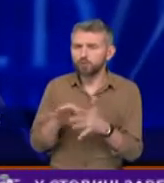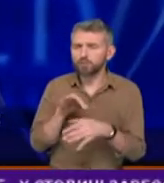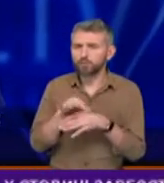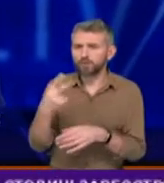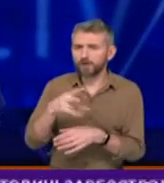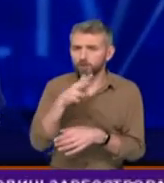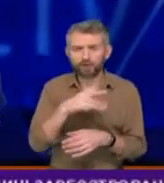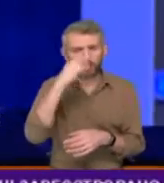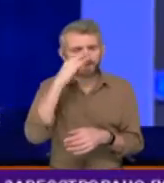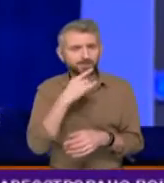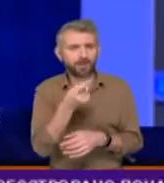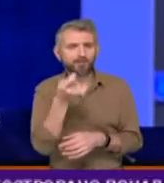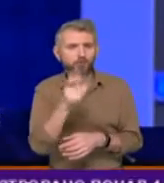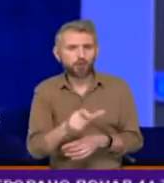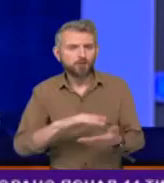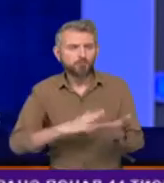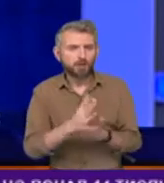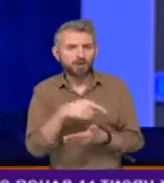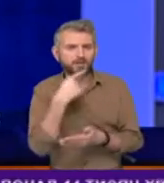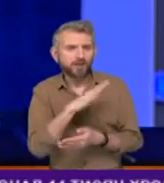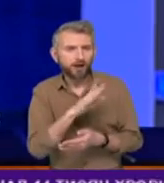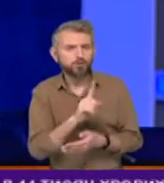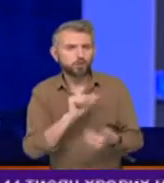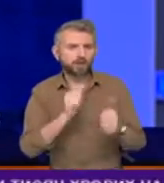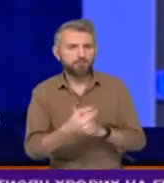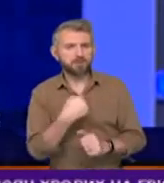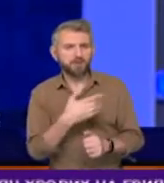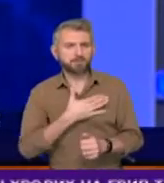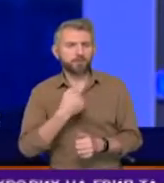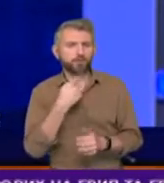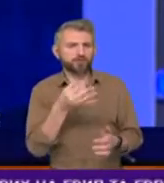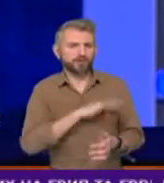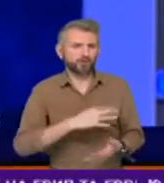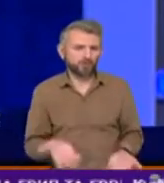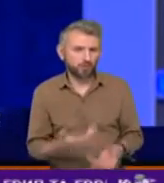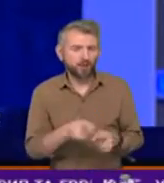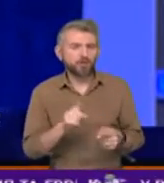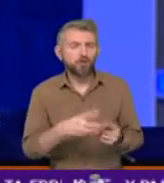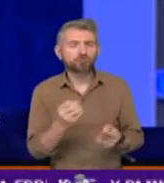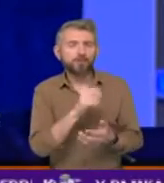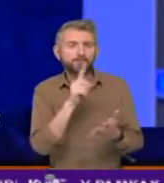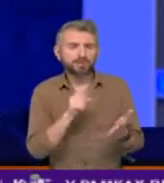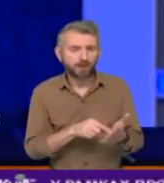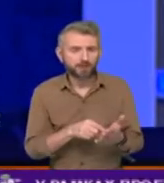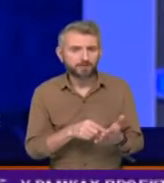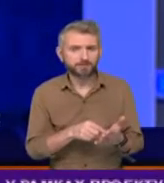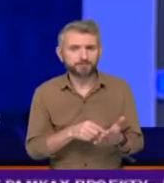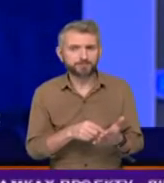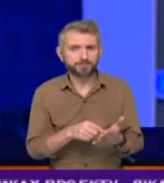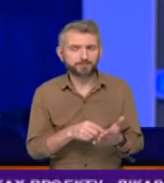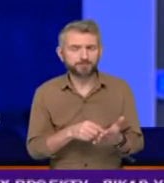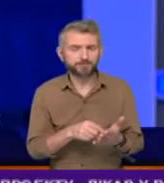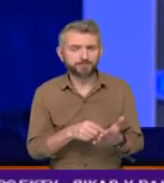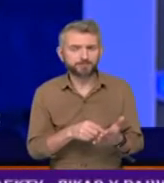Казахстані ні один політик не каже, що там замість мене вкинуться, мій голос використають, ще щось там інше. Це ще питання, це ще не від великого добра,